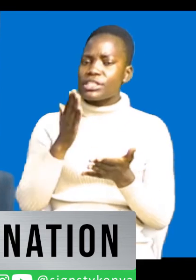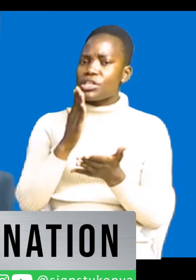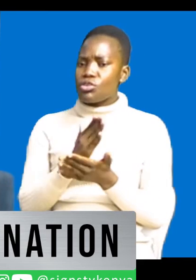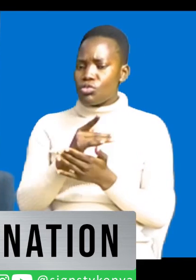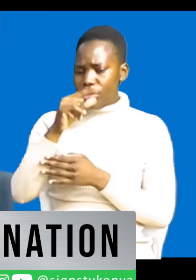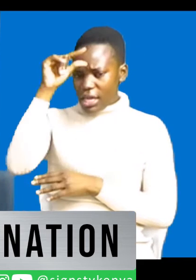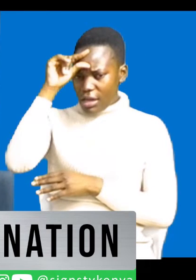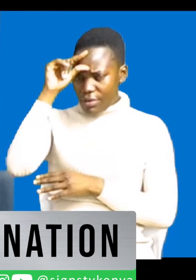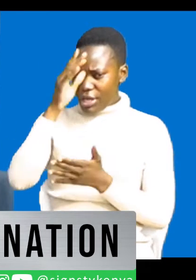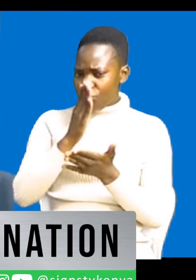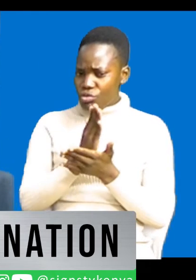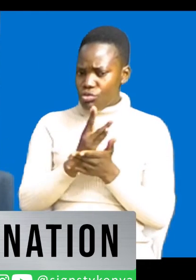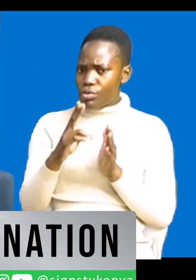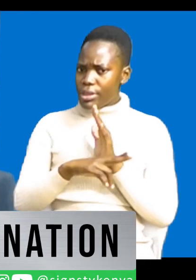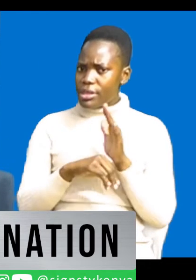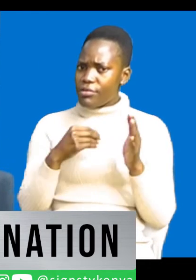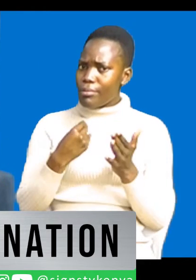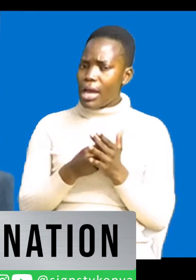mambo ama